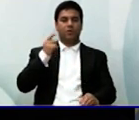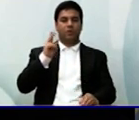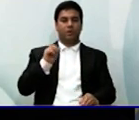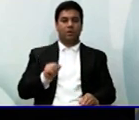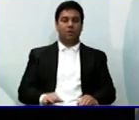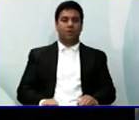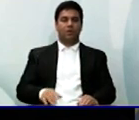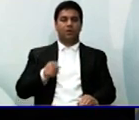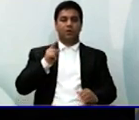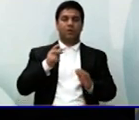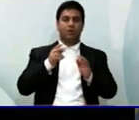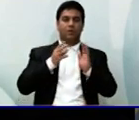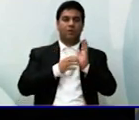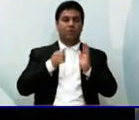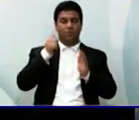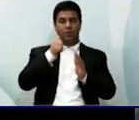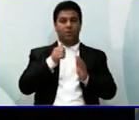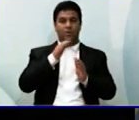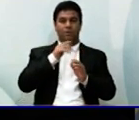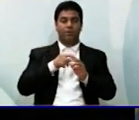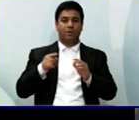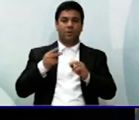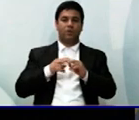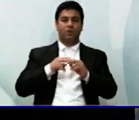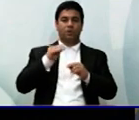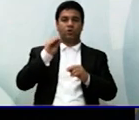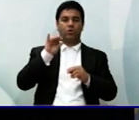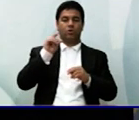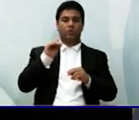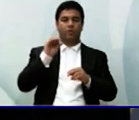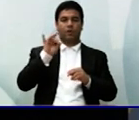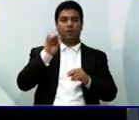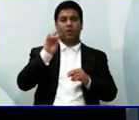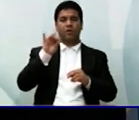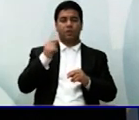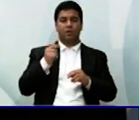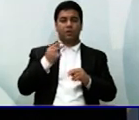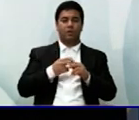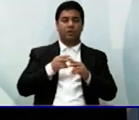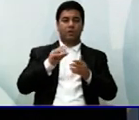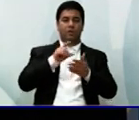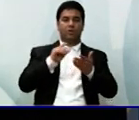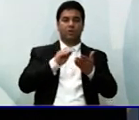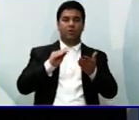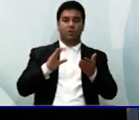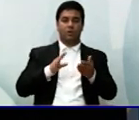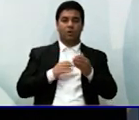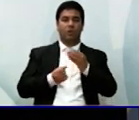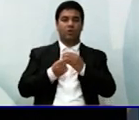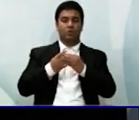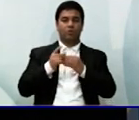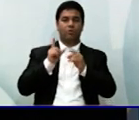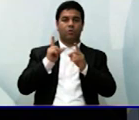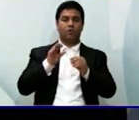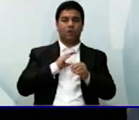В 1900 году Джозеф Рэдьярд Киплинг сочинил стихотворение «Откуда